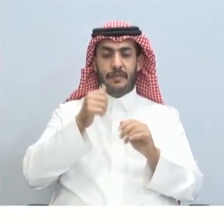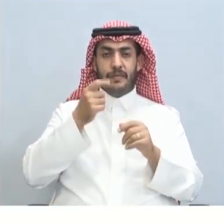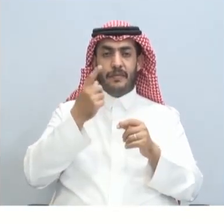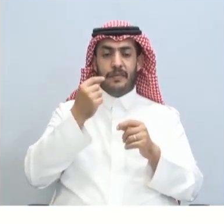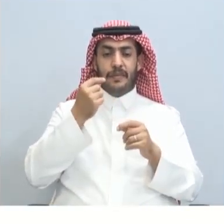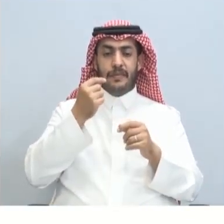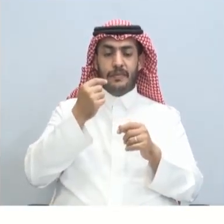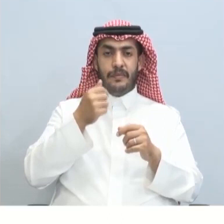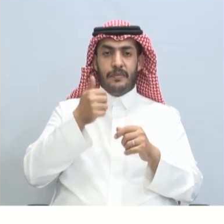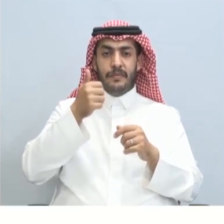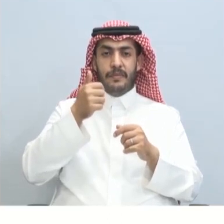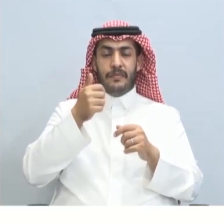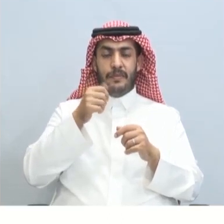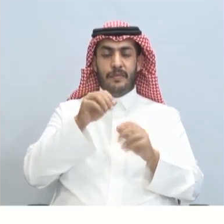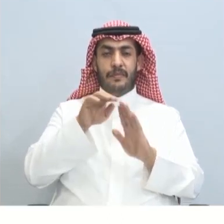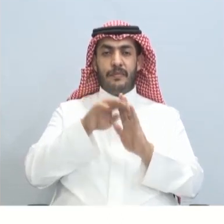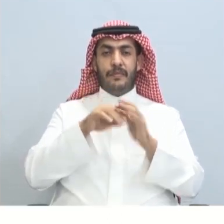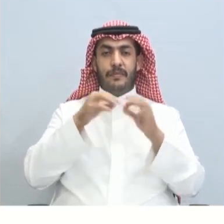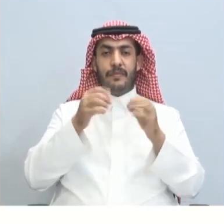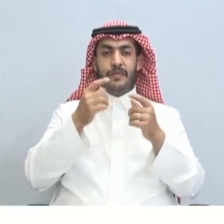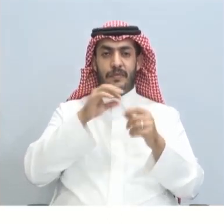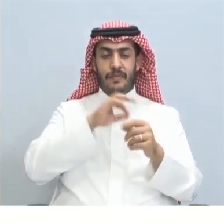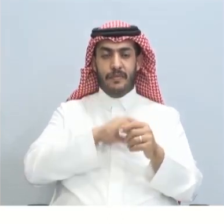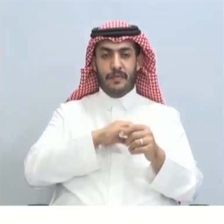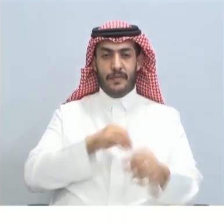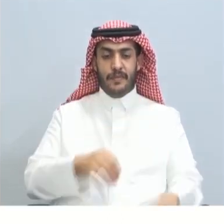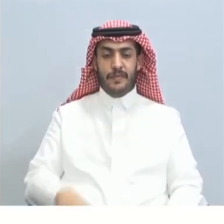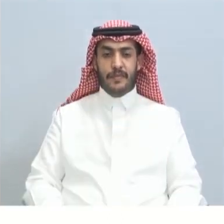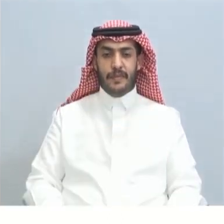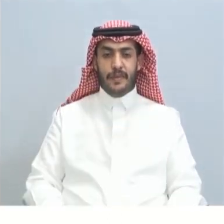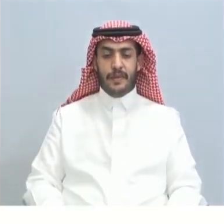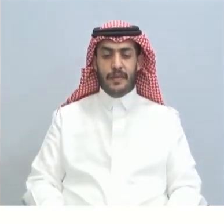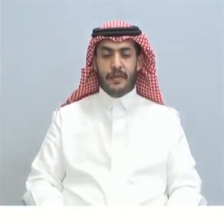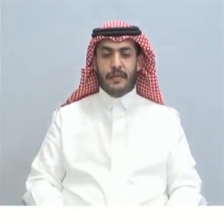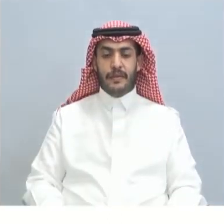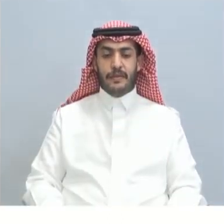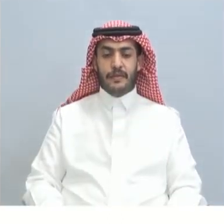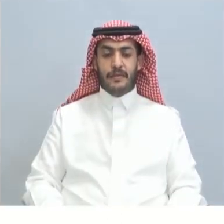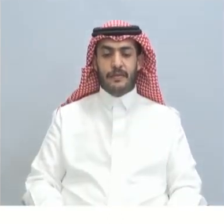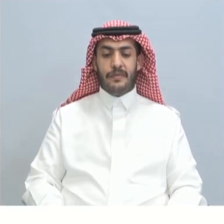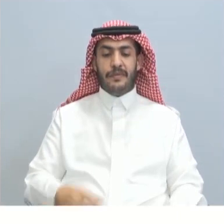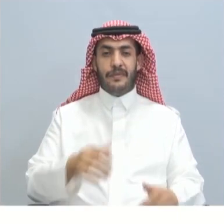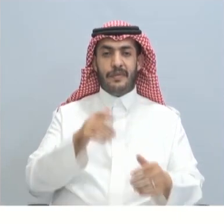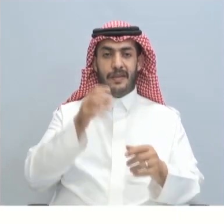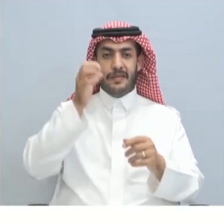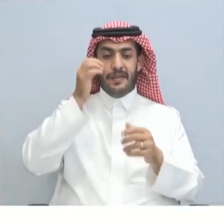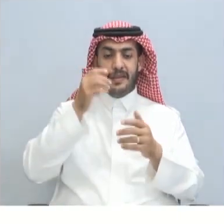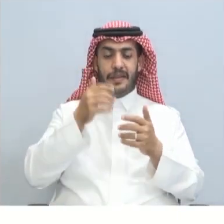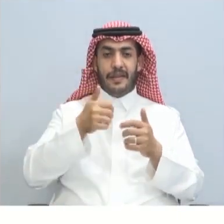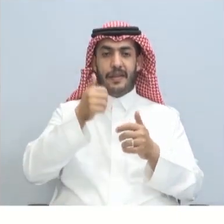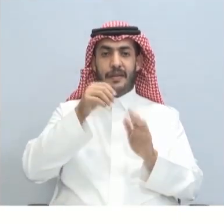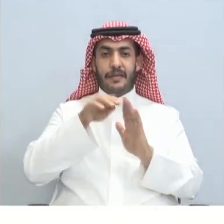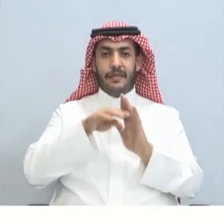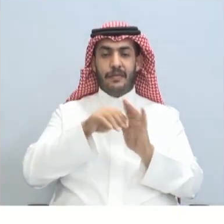قيمه ت دينها مجد اقتصاديا رقم اثنين الاحجار الكريمه معادن